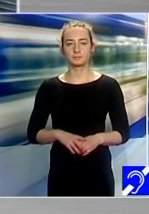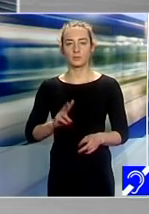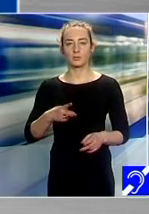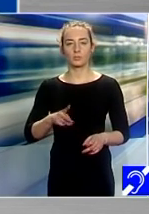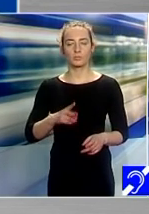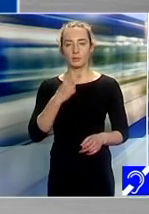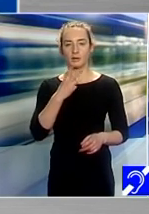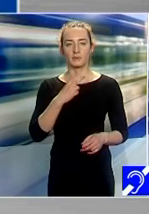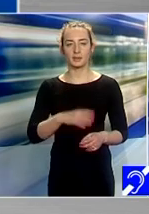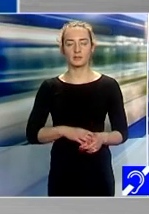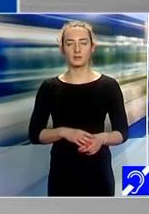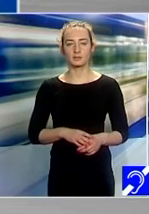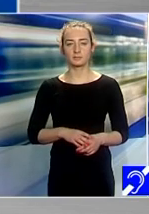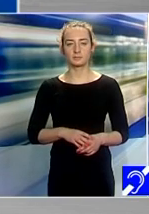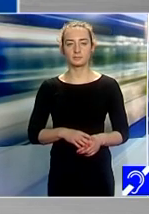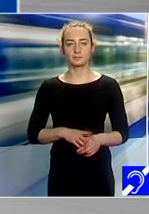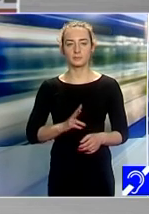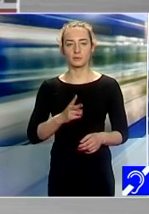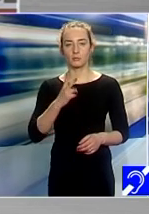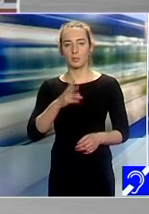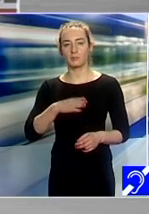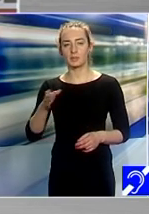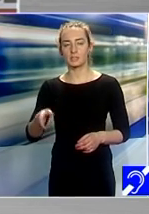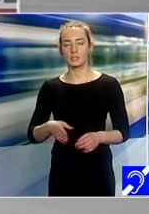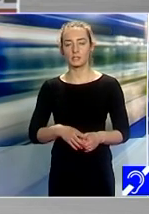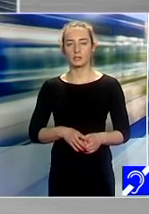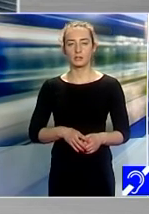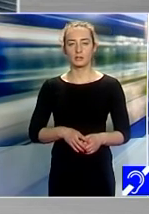vedeți? Cum le vezi, Cosmin? Nu știu. Și dumneavoastră.